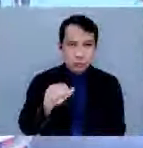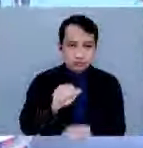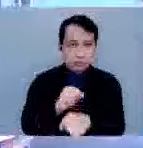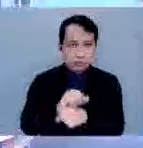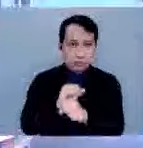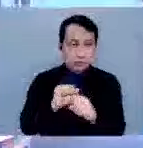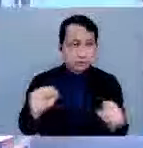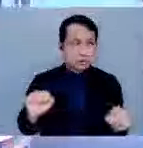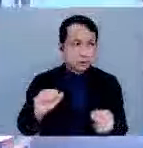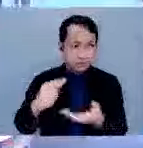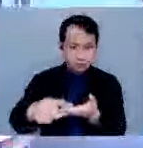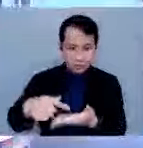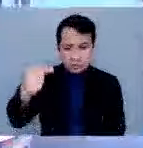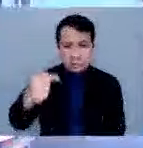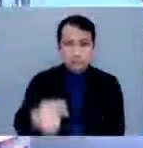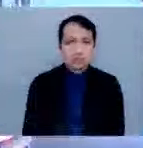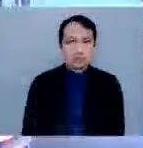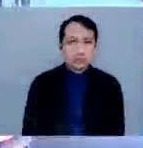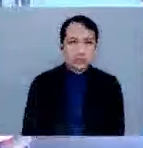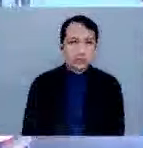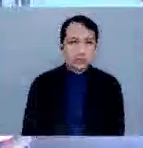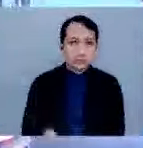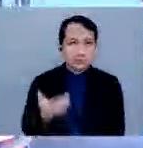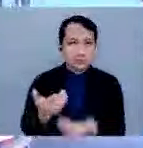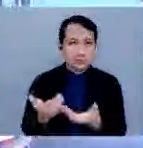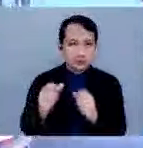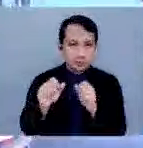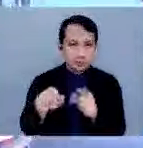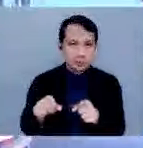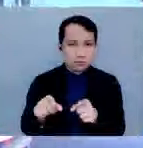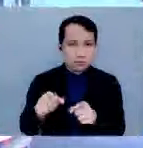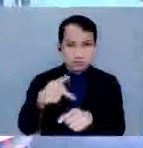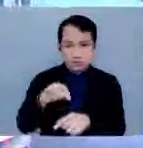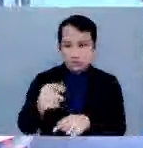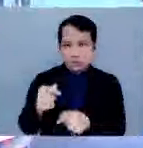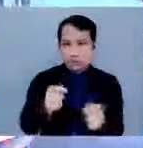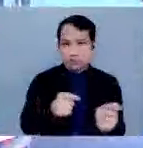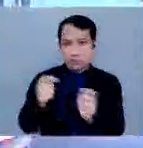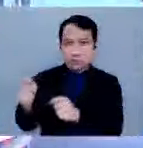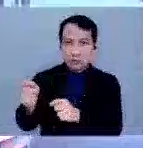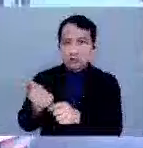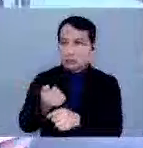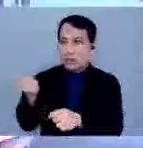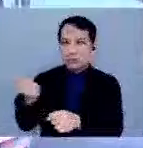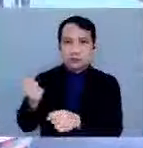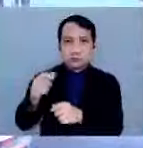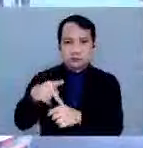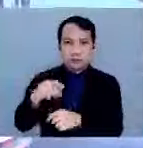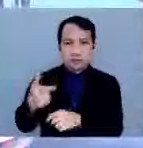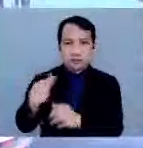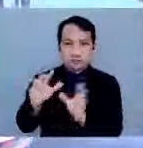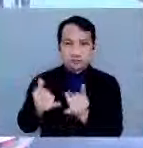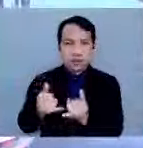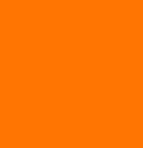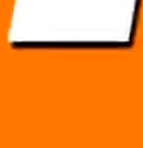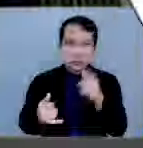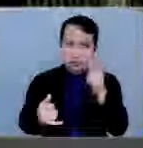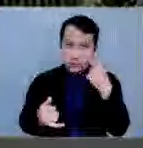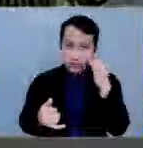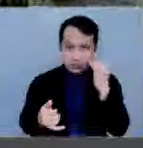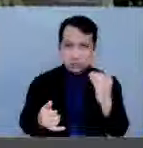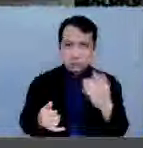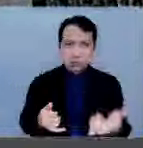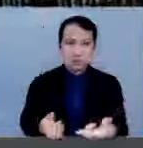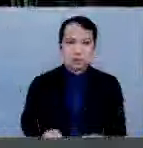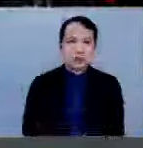Tarlac. Hinala nila ibinenta sa ibang POGO company ang mga dayuhan. Nasa frontline na balitang yan, si Gary De Leon.